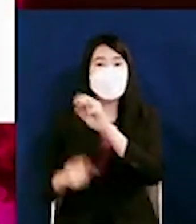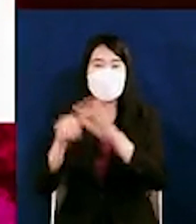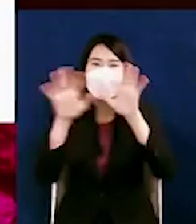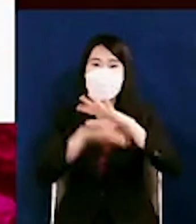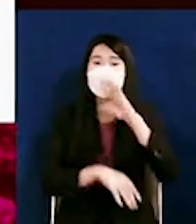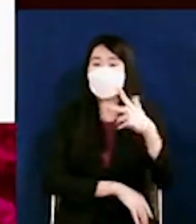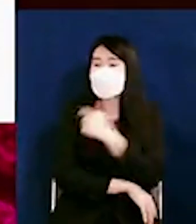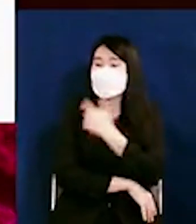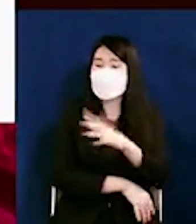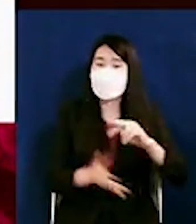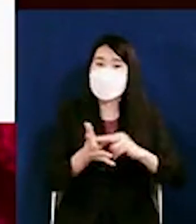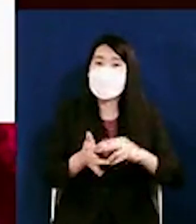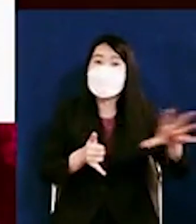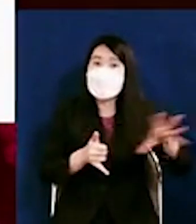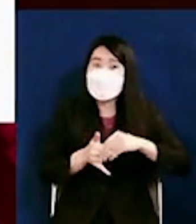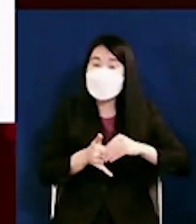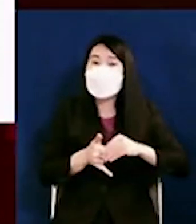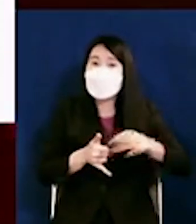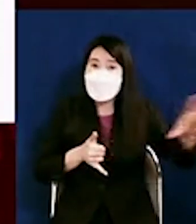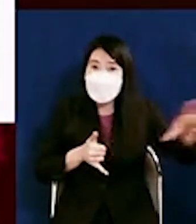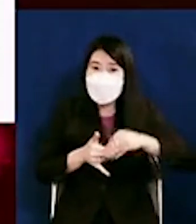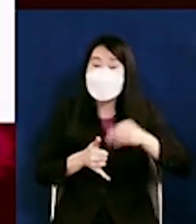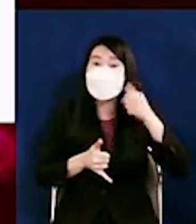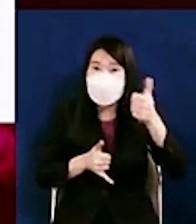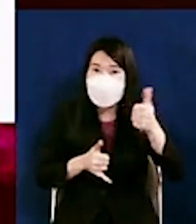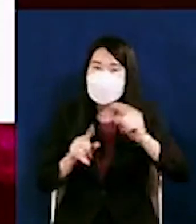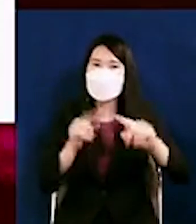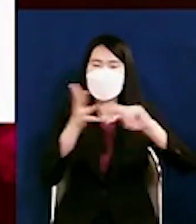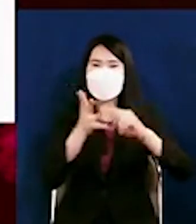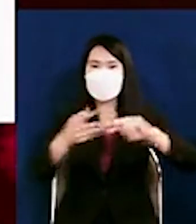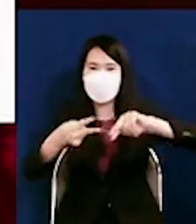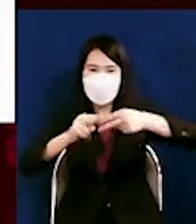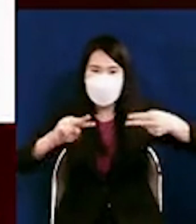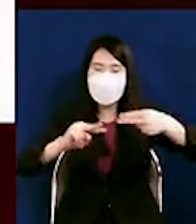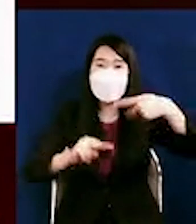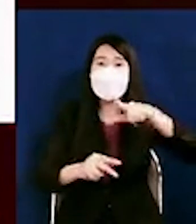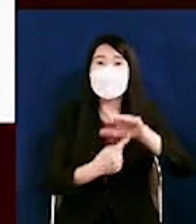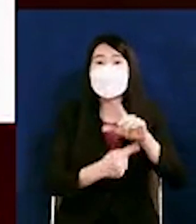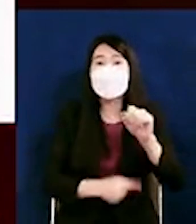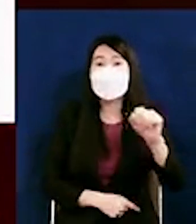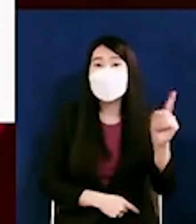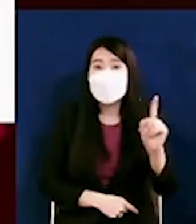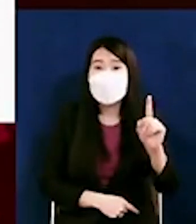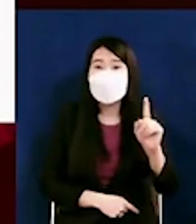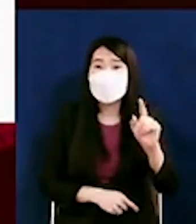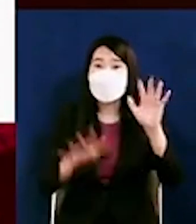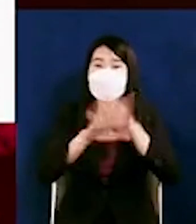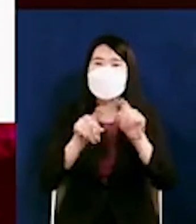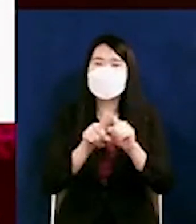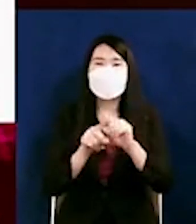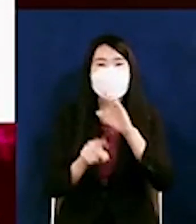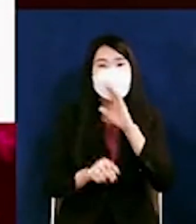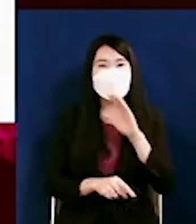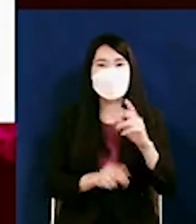พอสมควรเพราะฉะนั้นความอิทธิฤทธิ์อิทธิเดชของอัลฟาพลัสก็คือมันอยู่ ระหว่างพูดง่ายอัลฟ